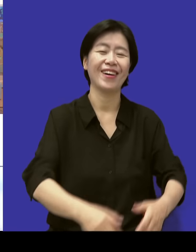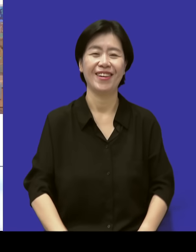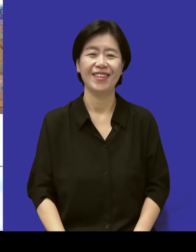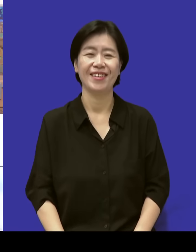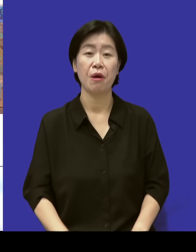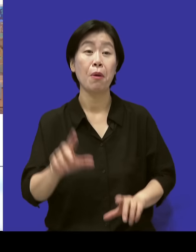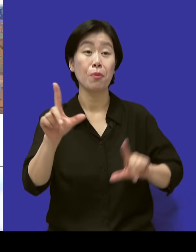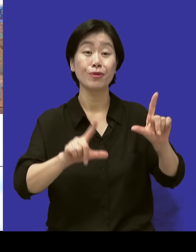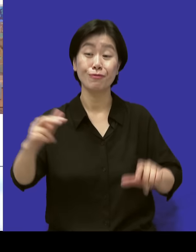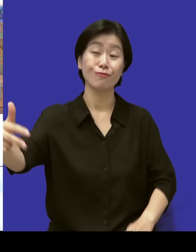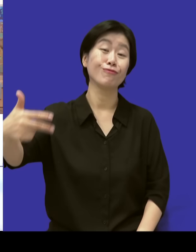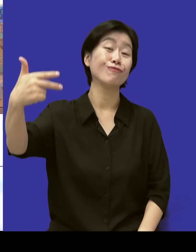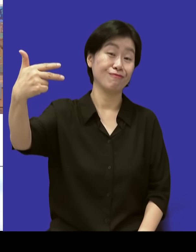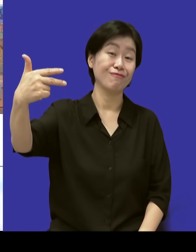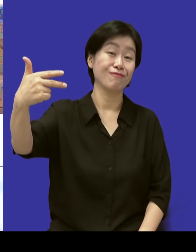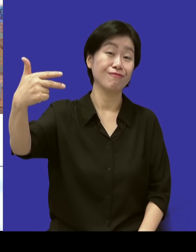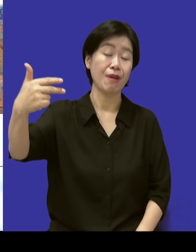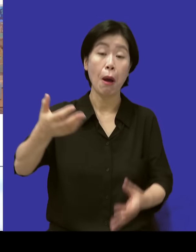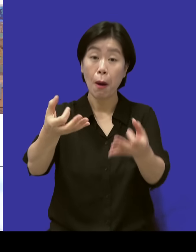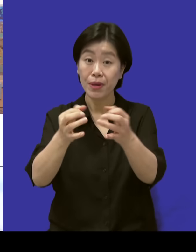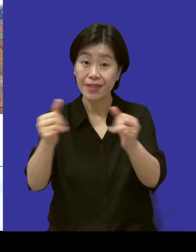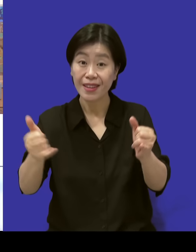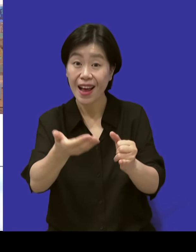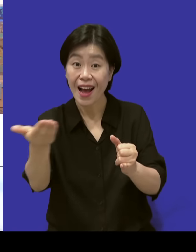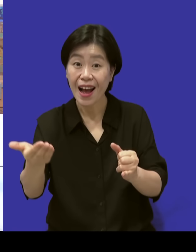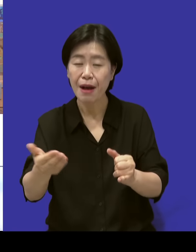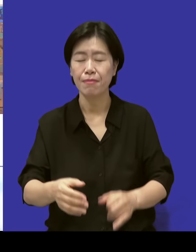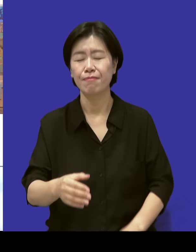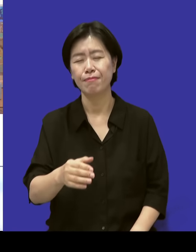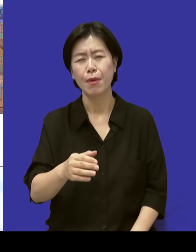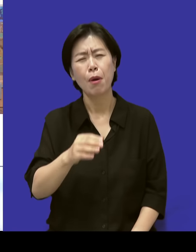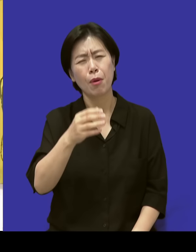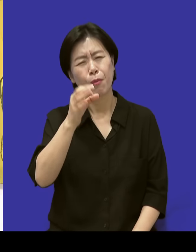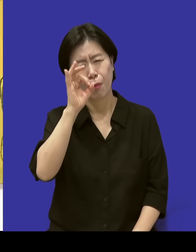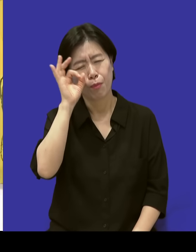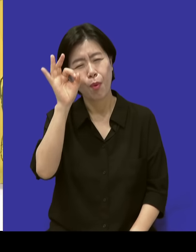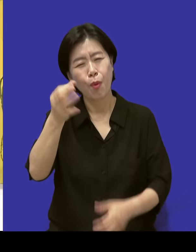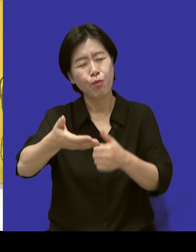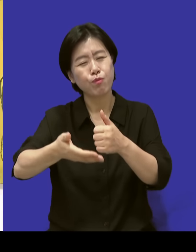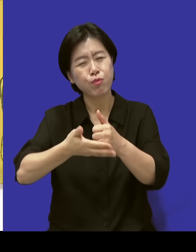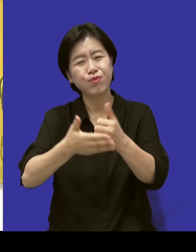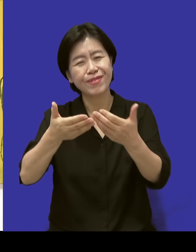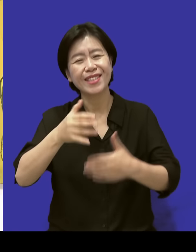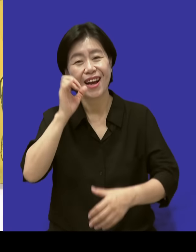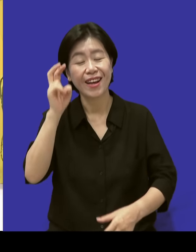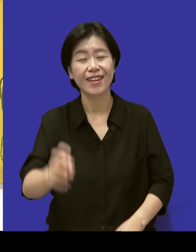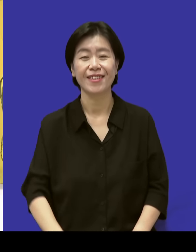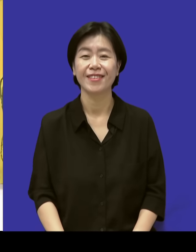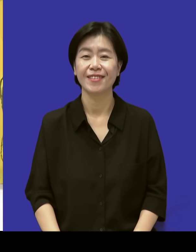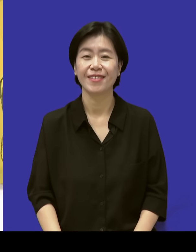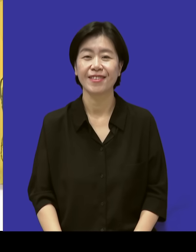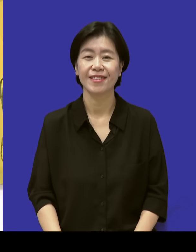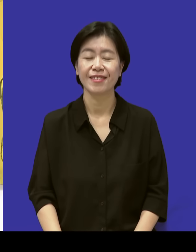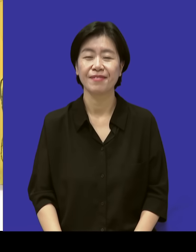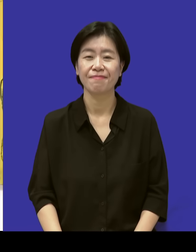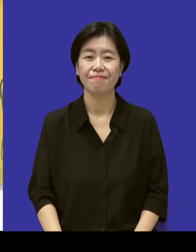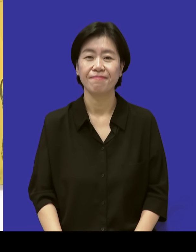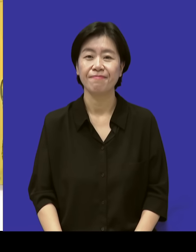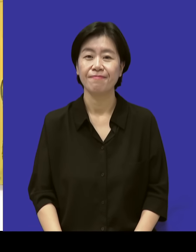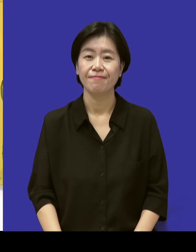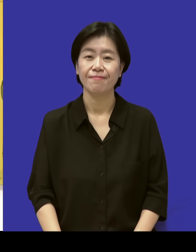그 모습에 그 예. 시청자분들이 되게 그래요. 좋아하시더라고요. 그럼요, 그럼요. 네 그리고 나서